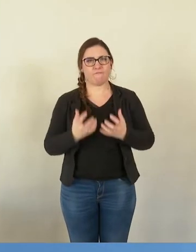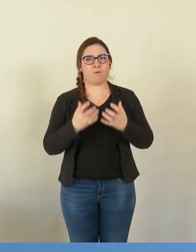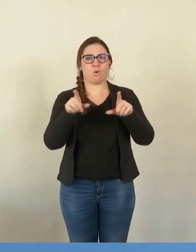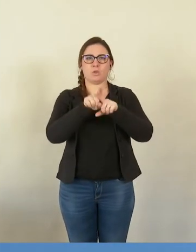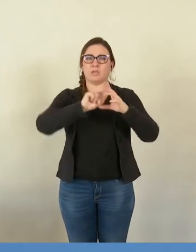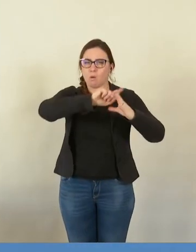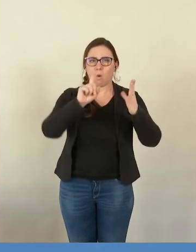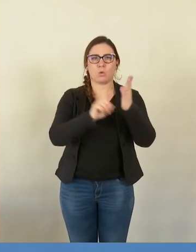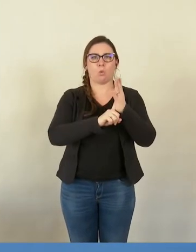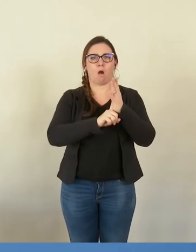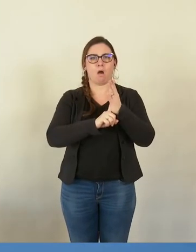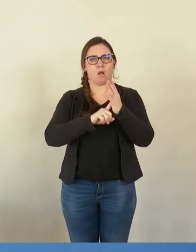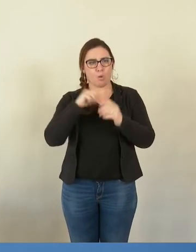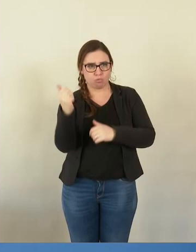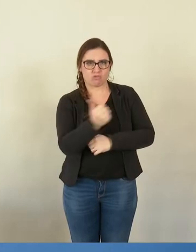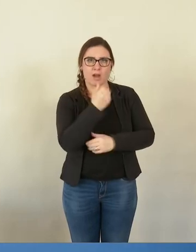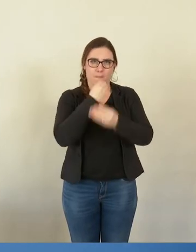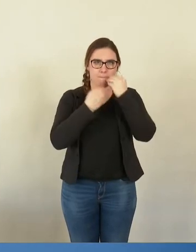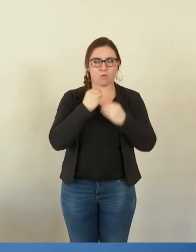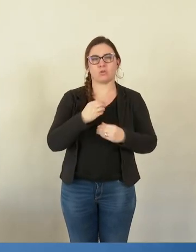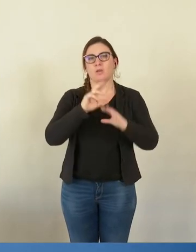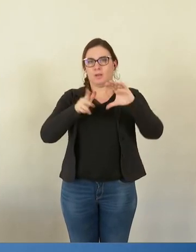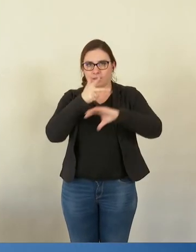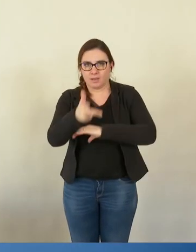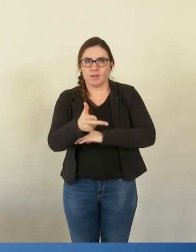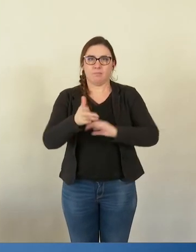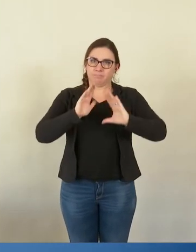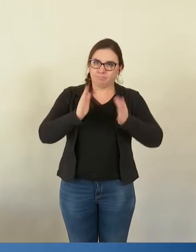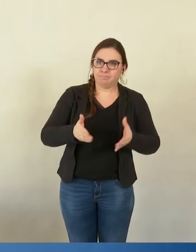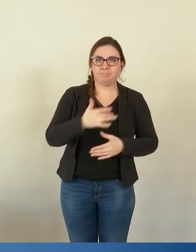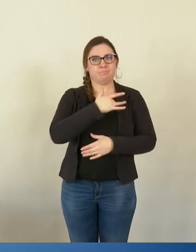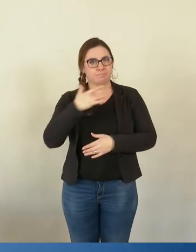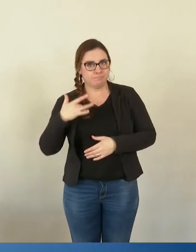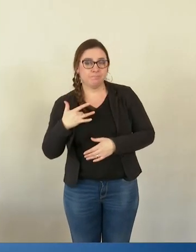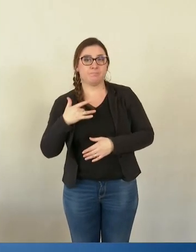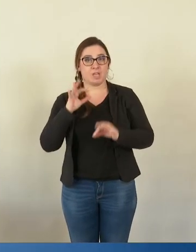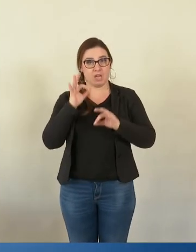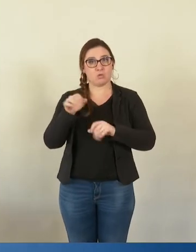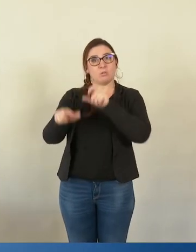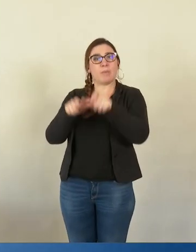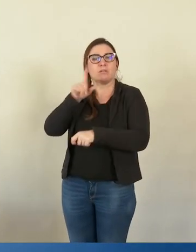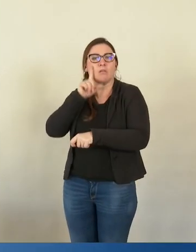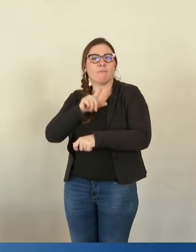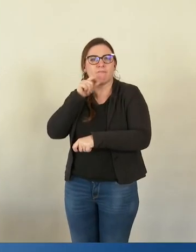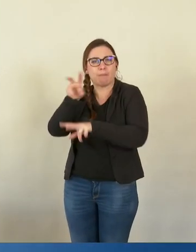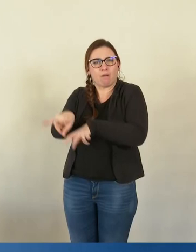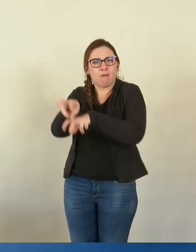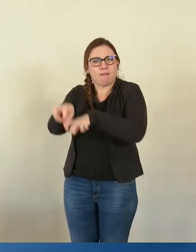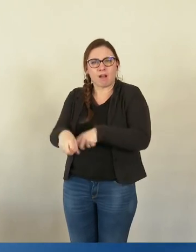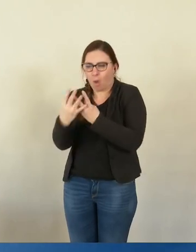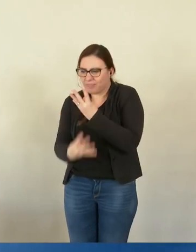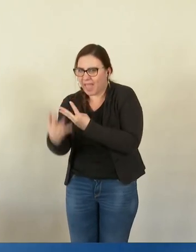effectif à une alimentation saine durable choisie et justement rémunératrice pour les femmes et les hommes qui travaillent la